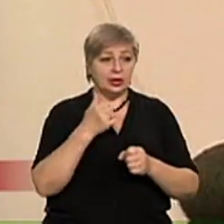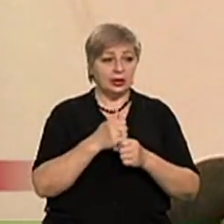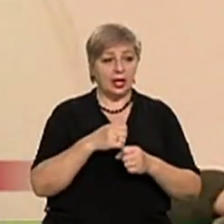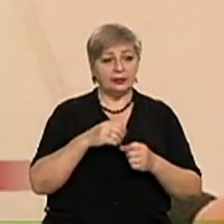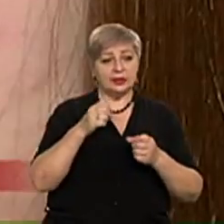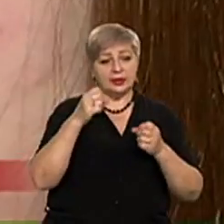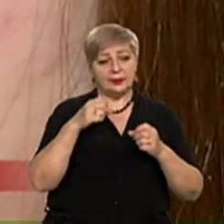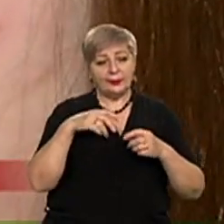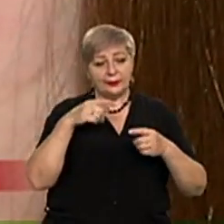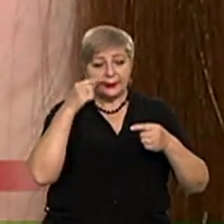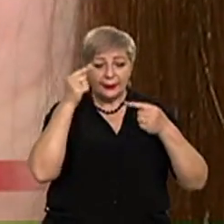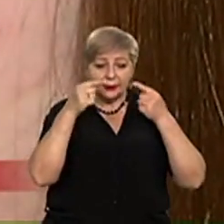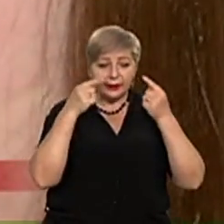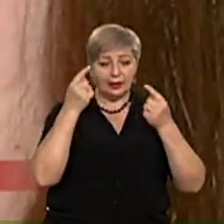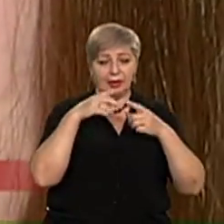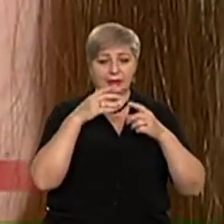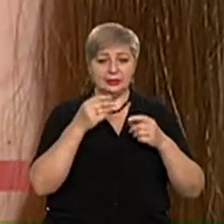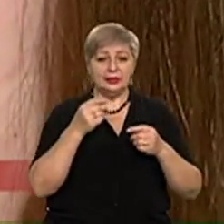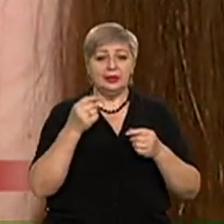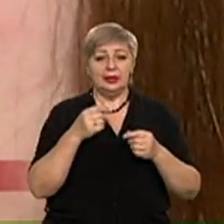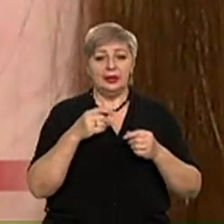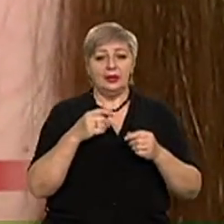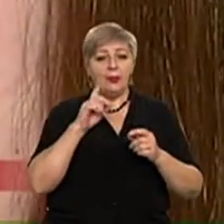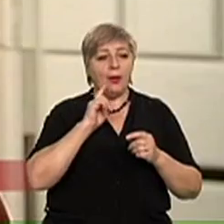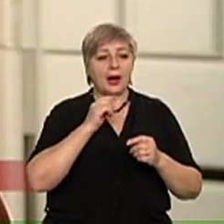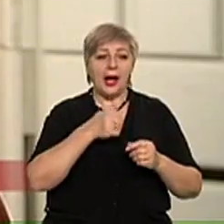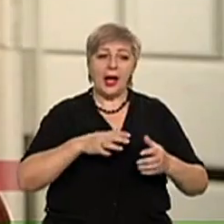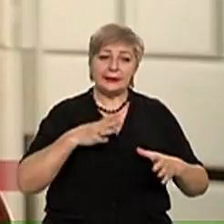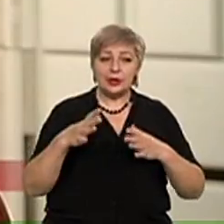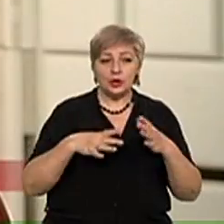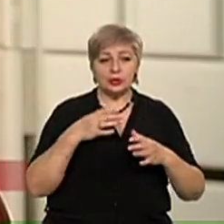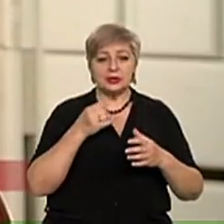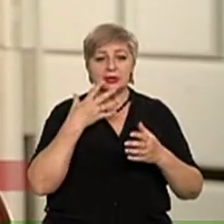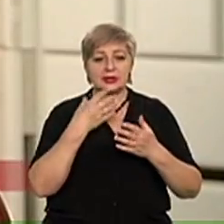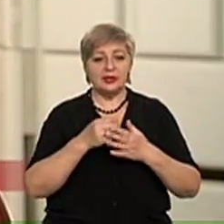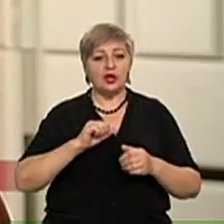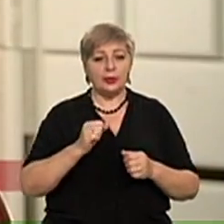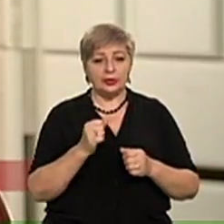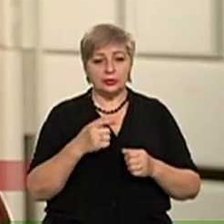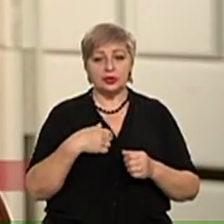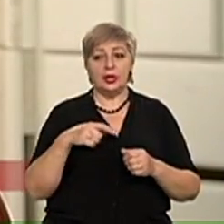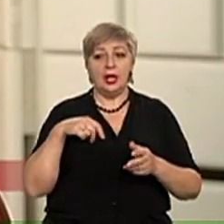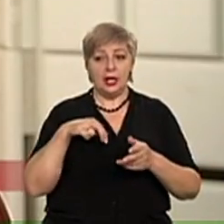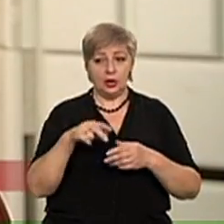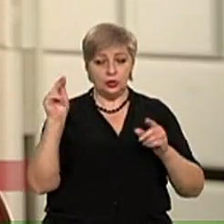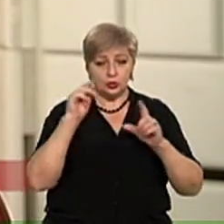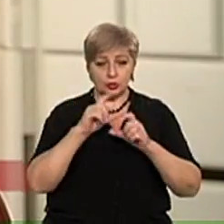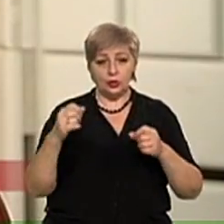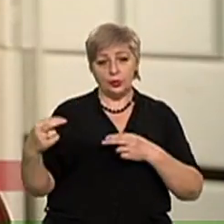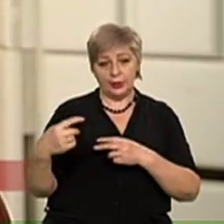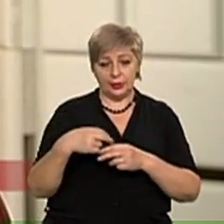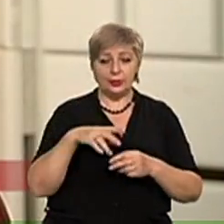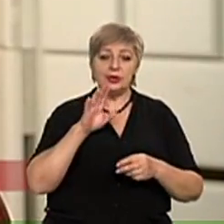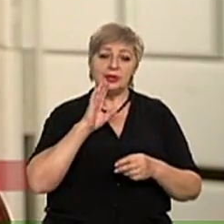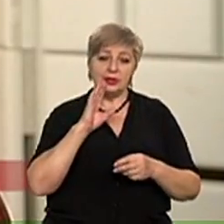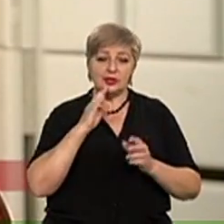макіяжі. Дівчина поки що практикує свої здібності на однолітках. Я йду в школу, ко мне подходит девочка с 9 класса, сама с 8, и